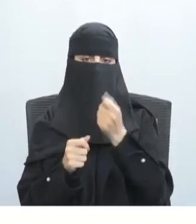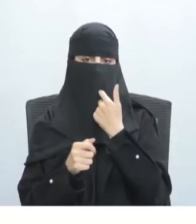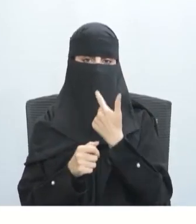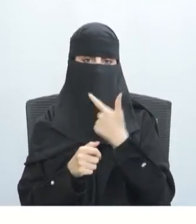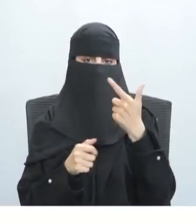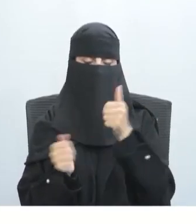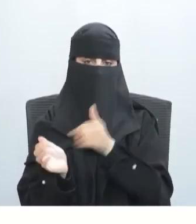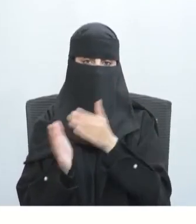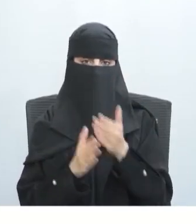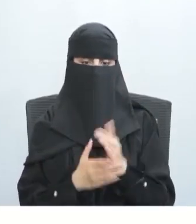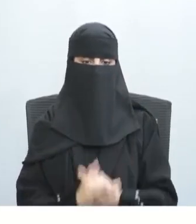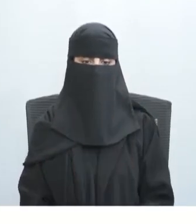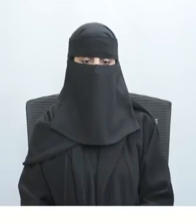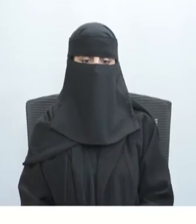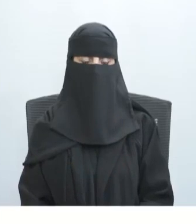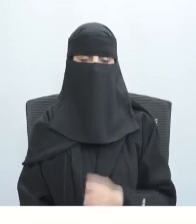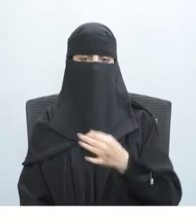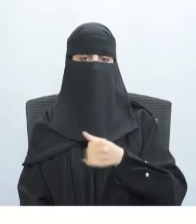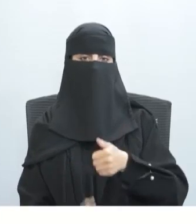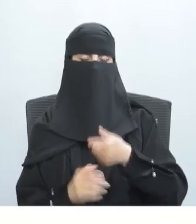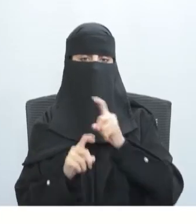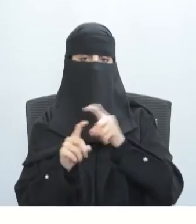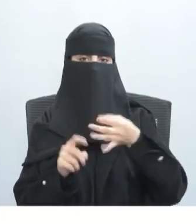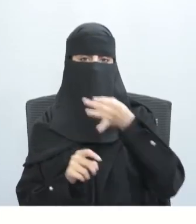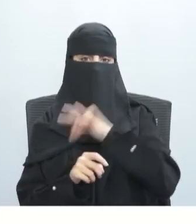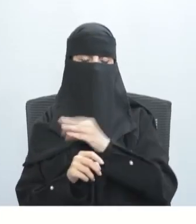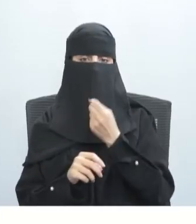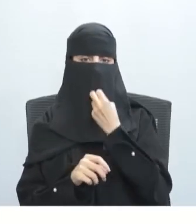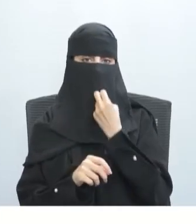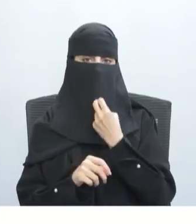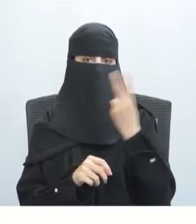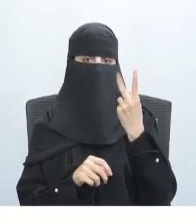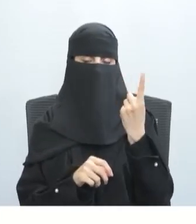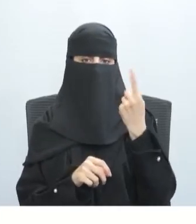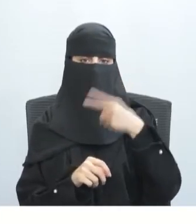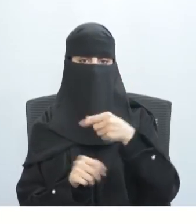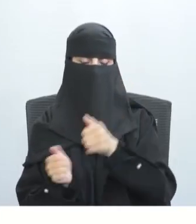ريال بربح قرابه ال 20021 و15